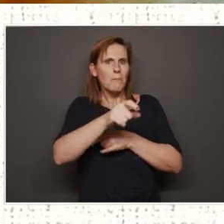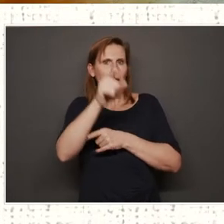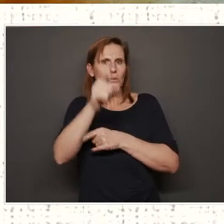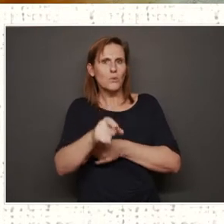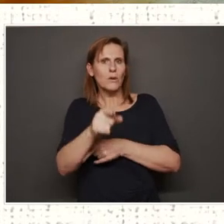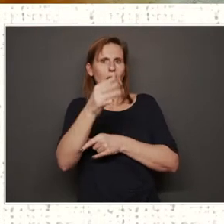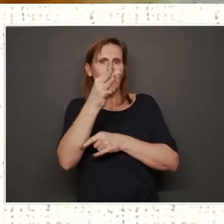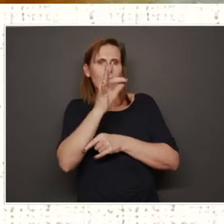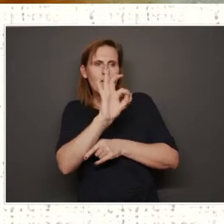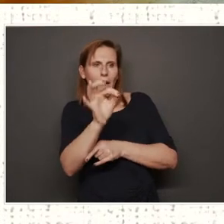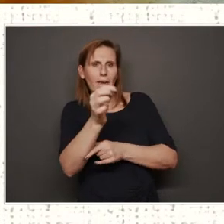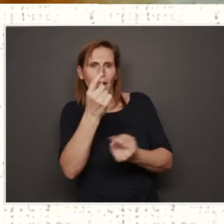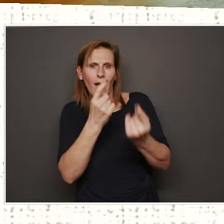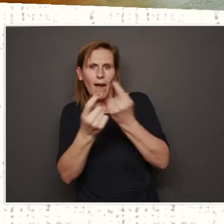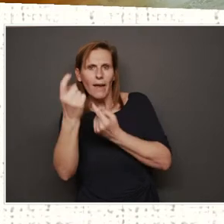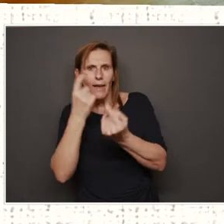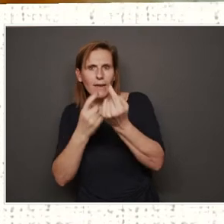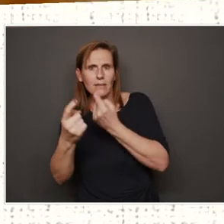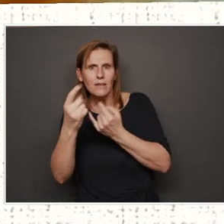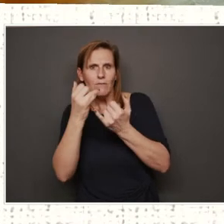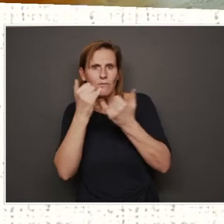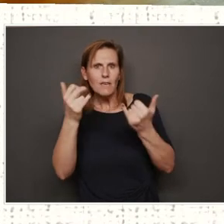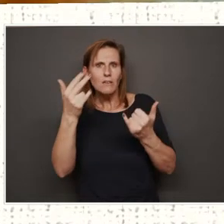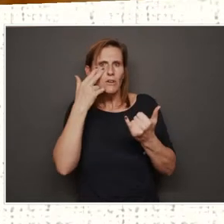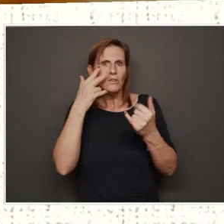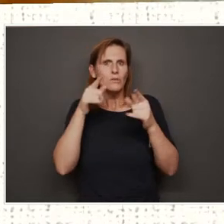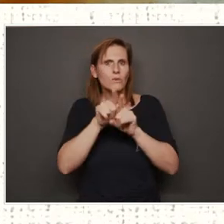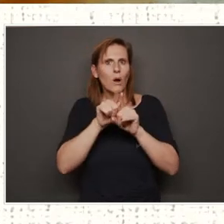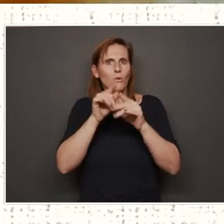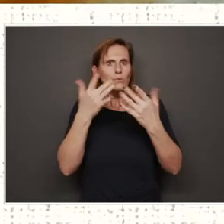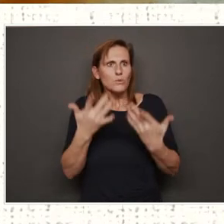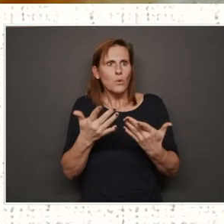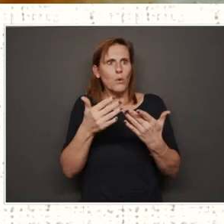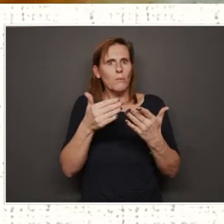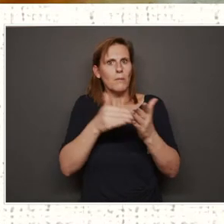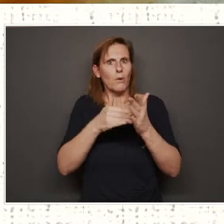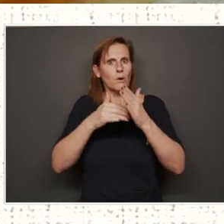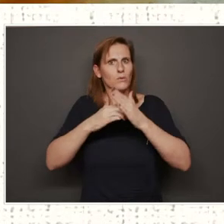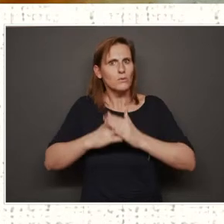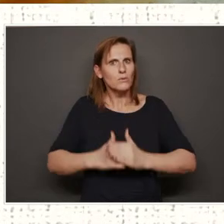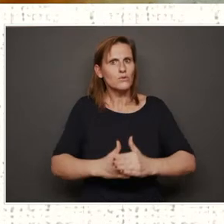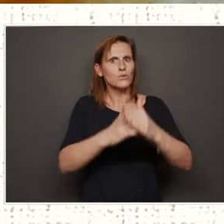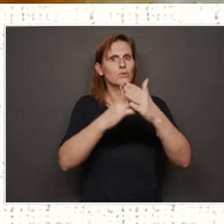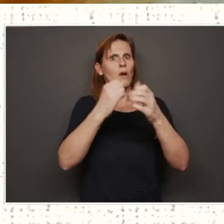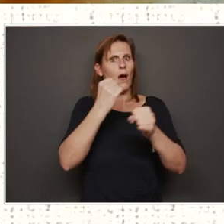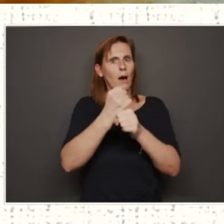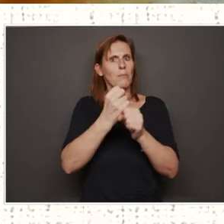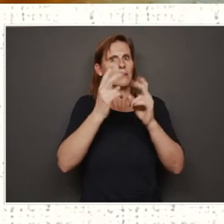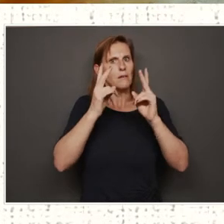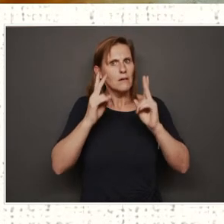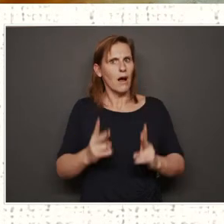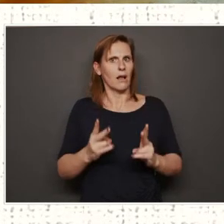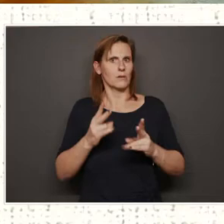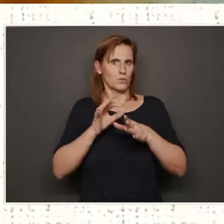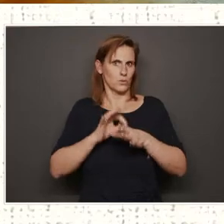werden hervorgehoben bzw. so unterstützt, damit sie in der Arbeit auch gelebt werden